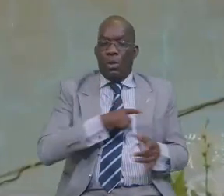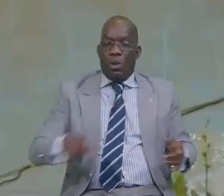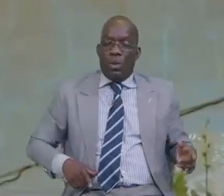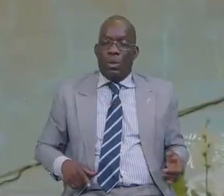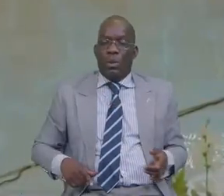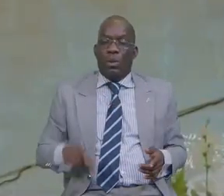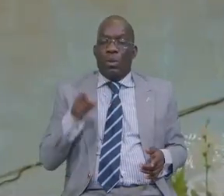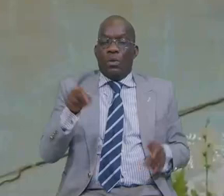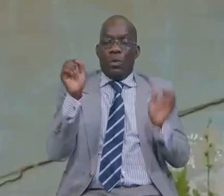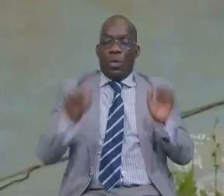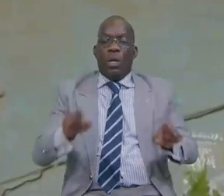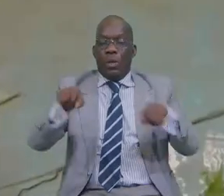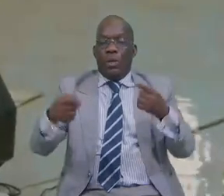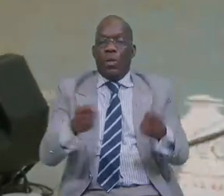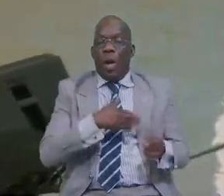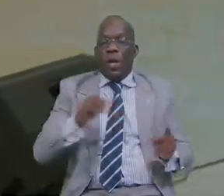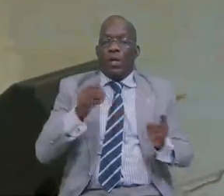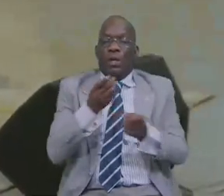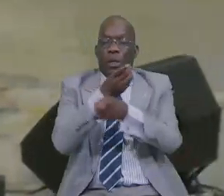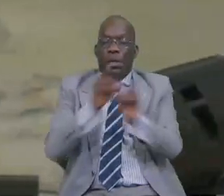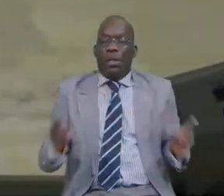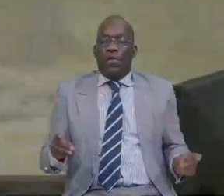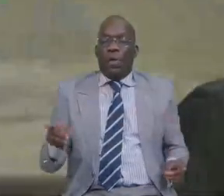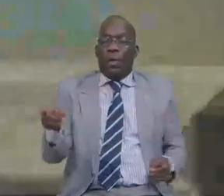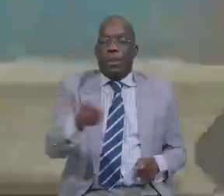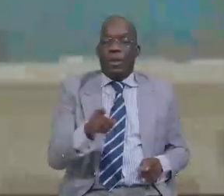puissance. Tu peux les délivrer.